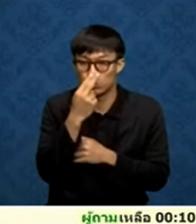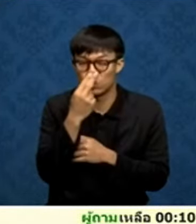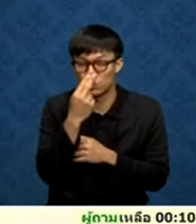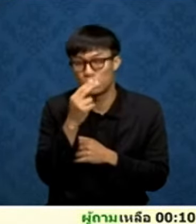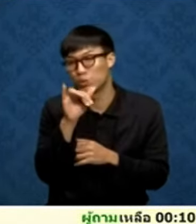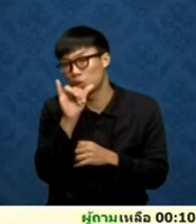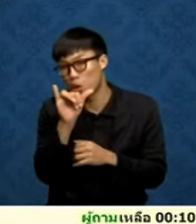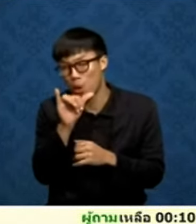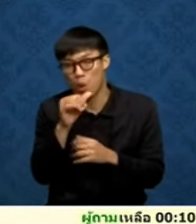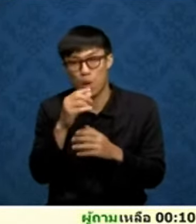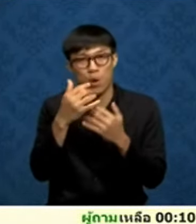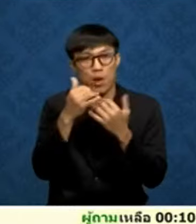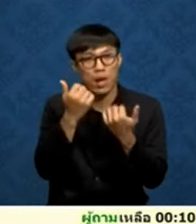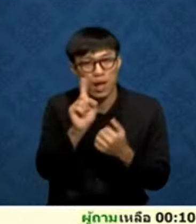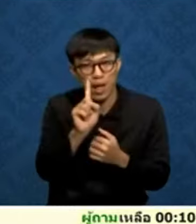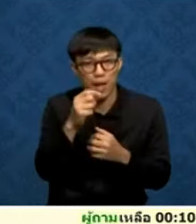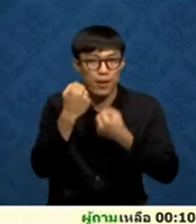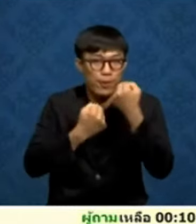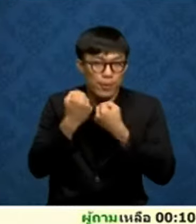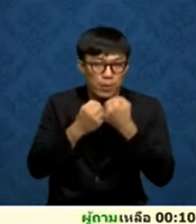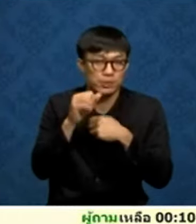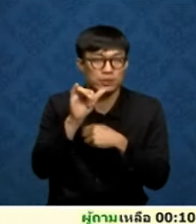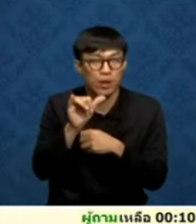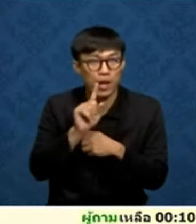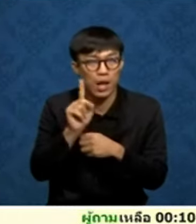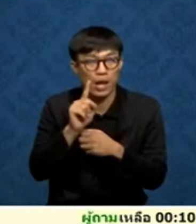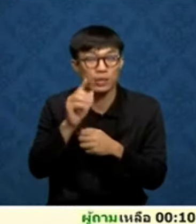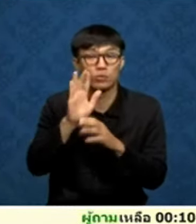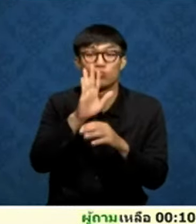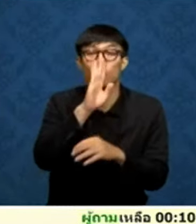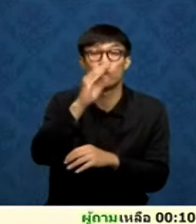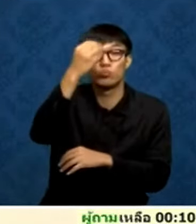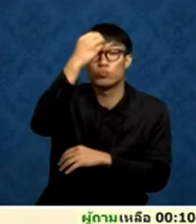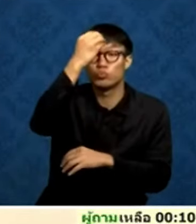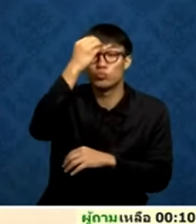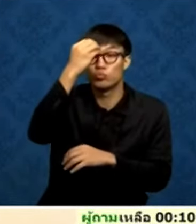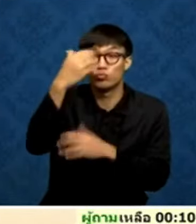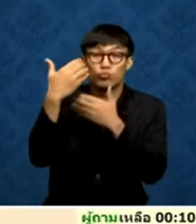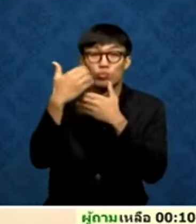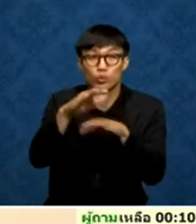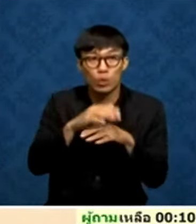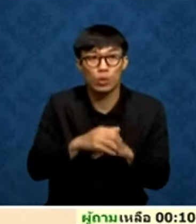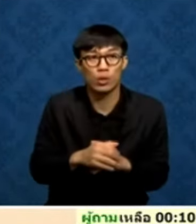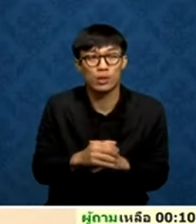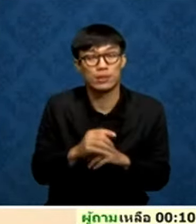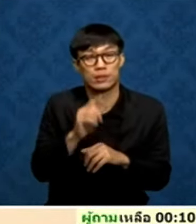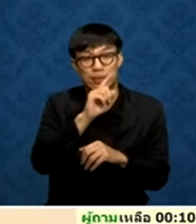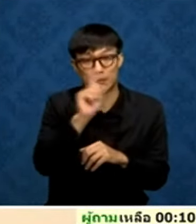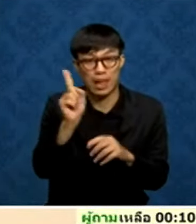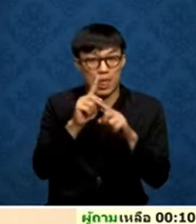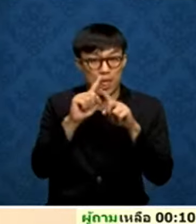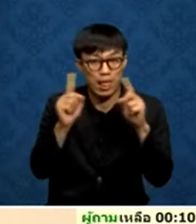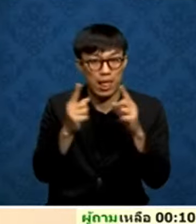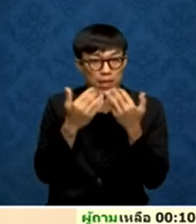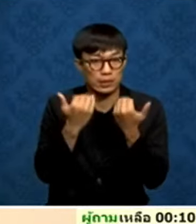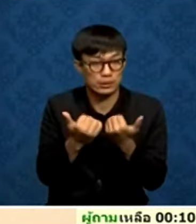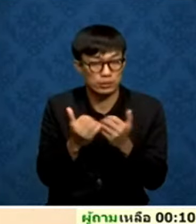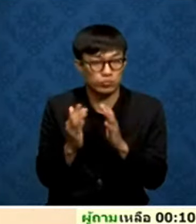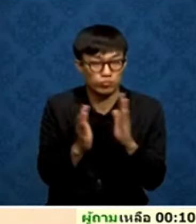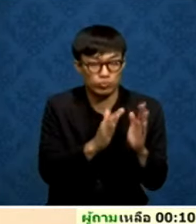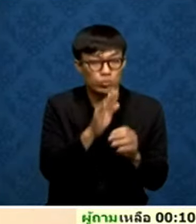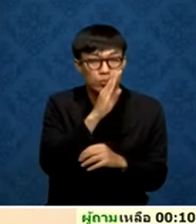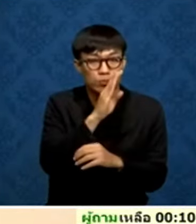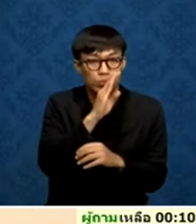จะเป็นรถยนต์ยี่ห้อนั้นยี่ห้อนี้โดยเฉพาะอย่างยิ่งของจากประเทศญี่ปุ่นนะครับแต่ว่าใน second tier เนี่ยมันจะเกิดขึ้นเนี่ยหลังจากโรงงานสร้